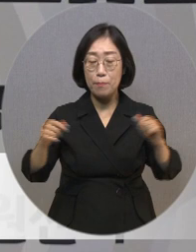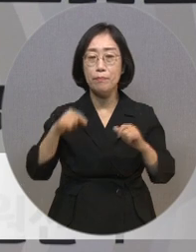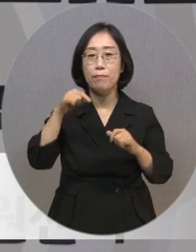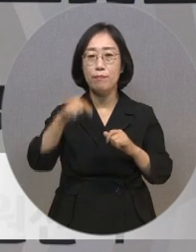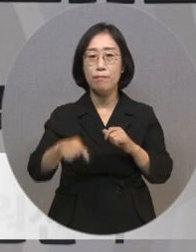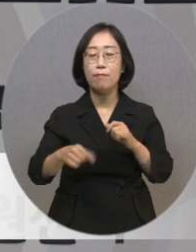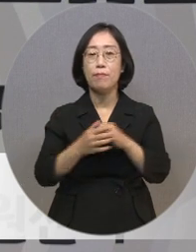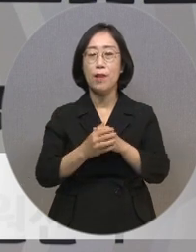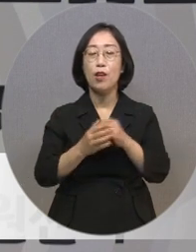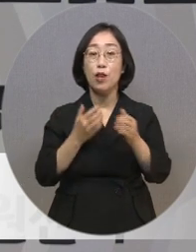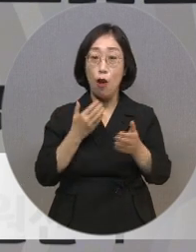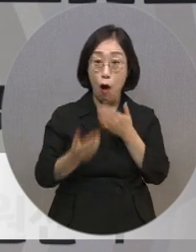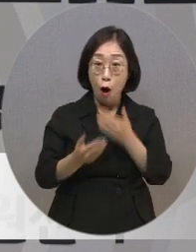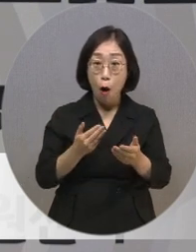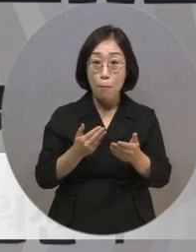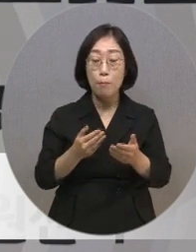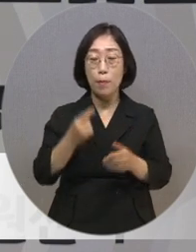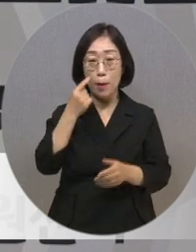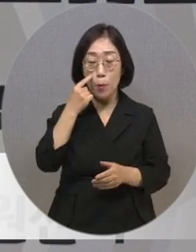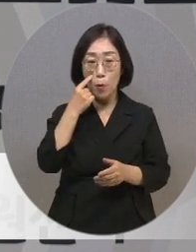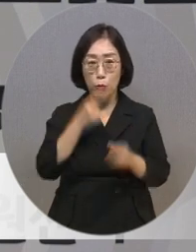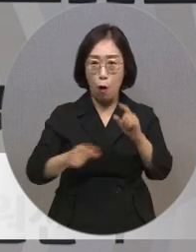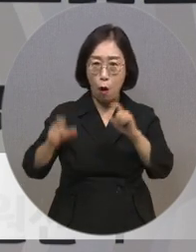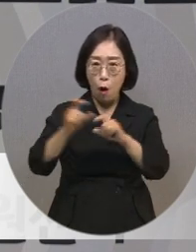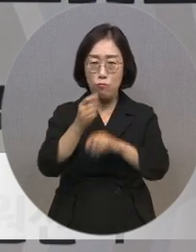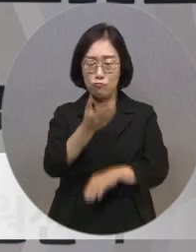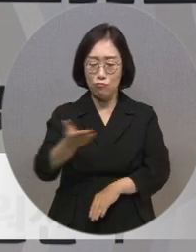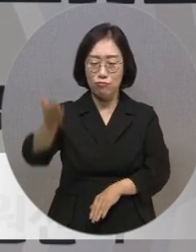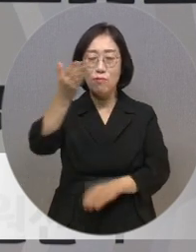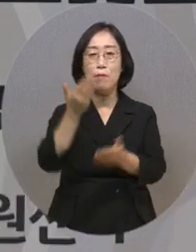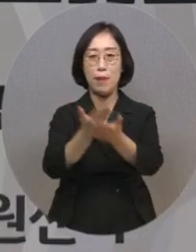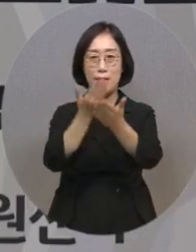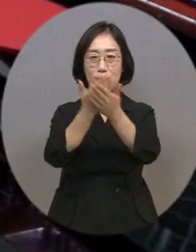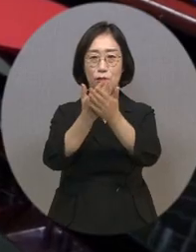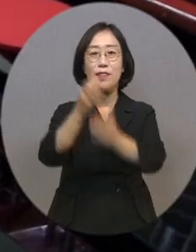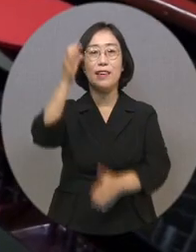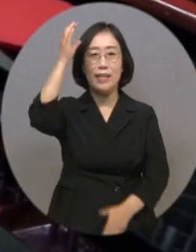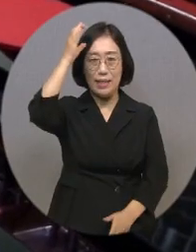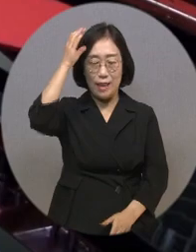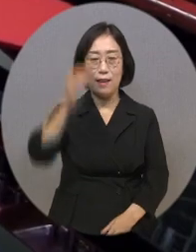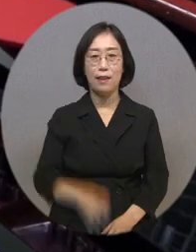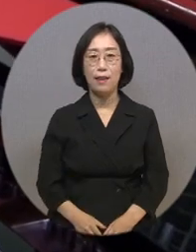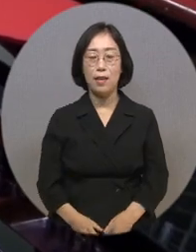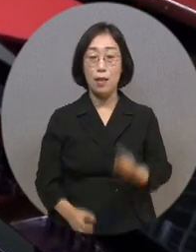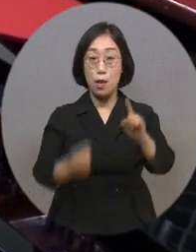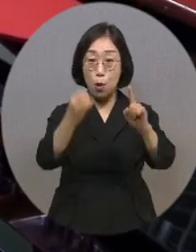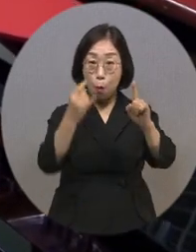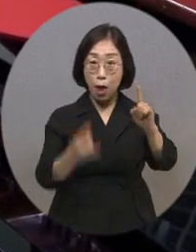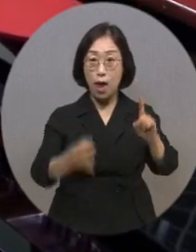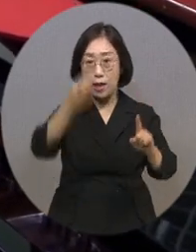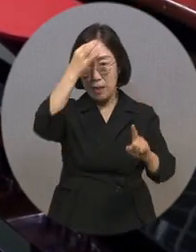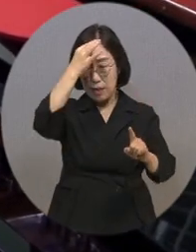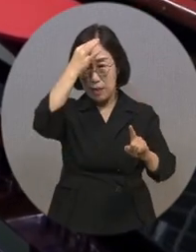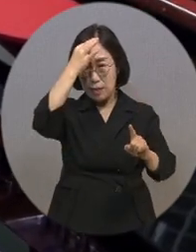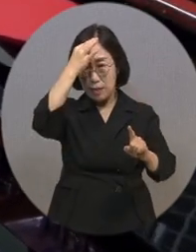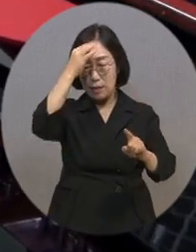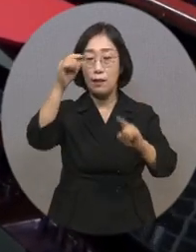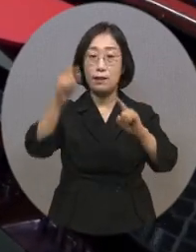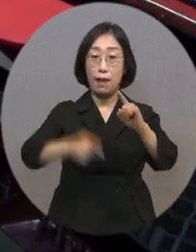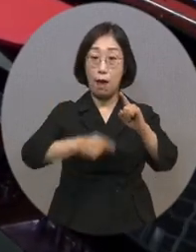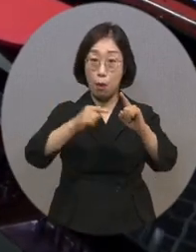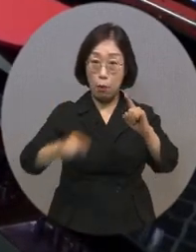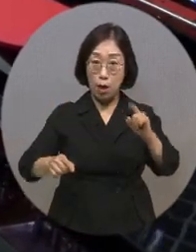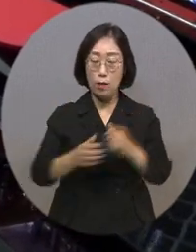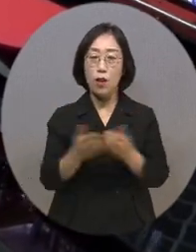이런 경험을 통해서 더 많이 성장할 것으로 기대를 하고 있습니다. 제1회 기능경기대회를 통해 직업인으로 생활하고